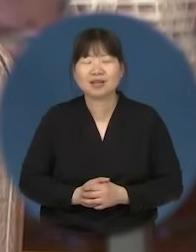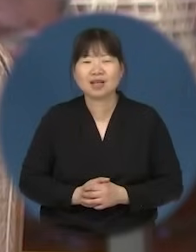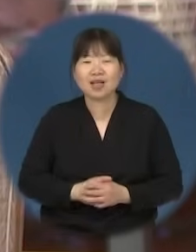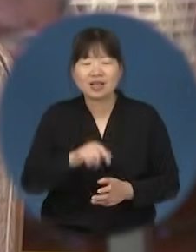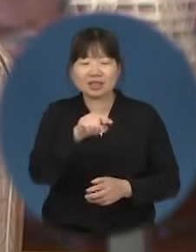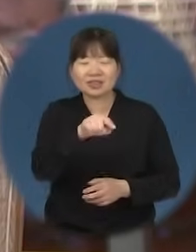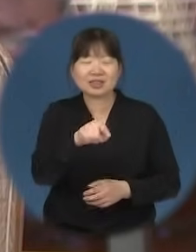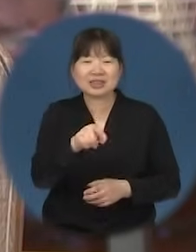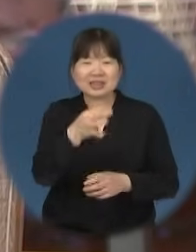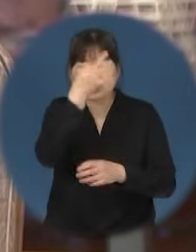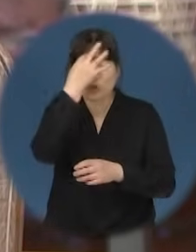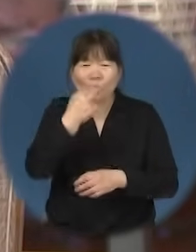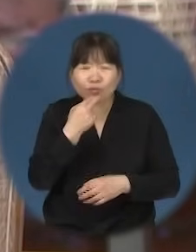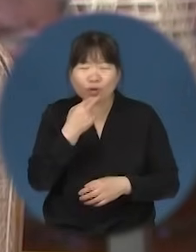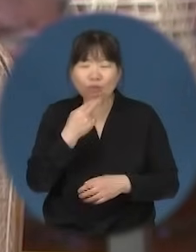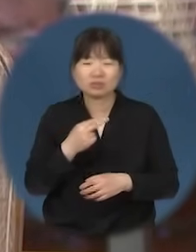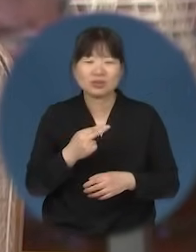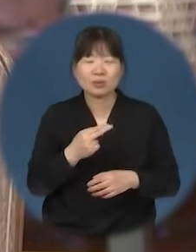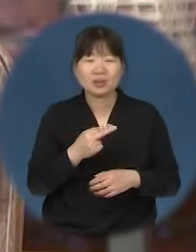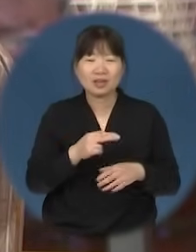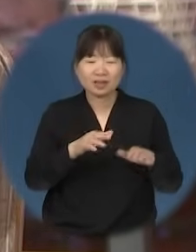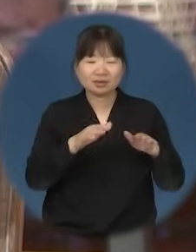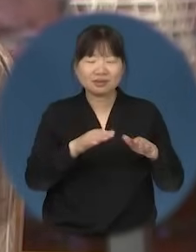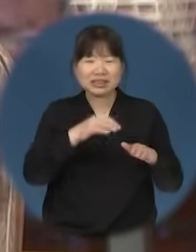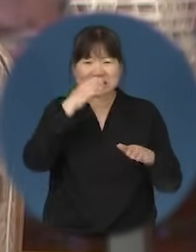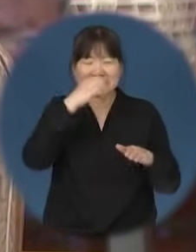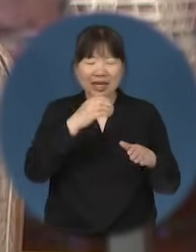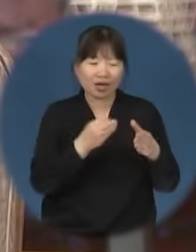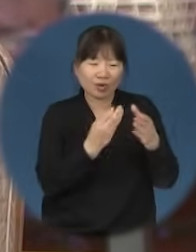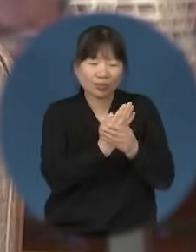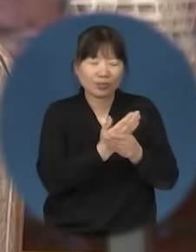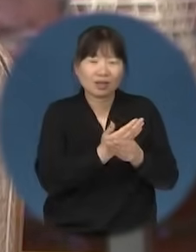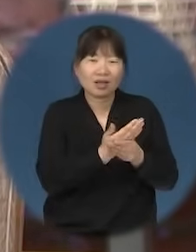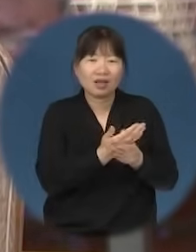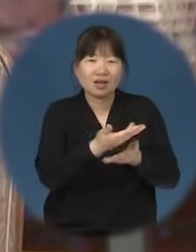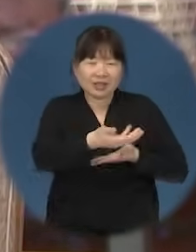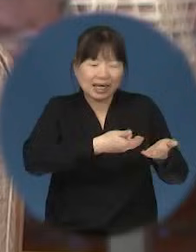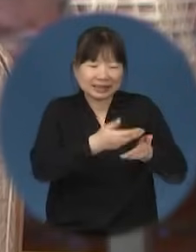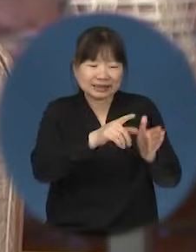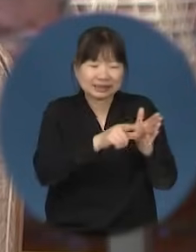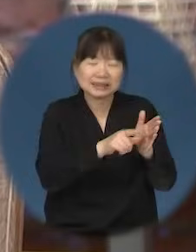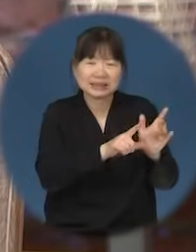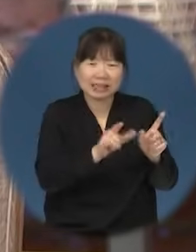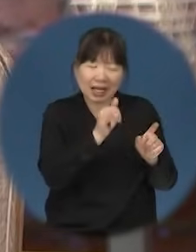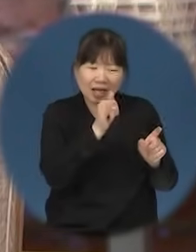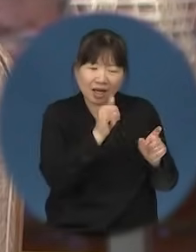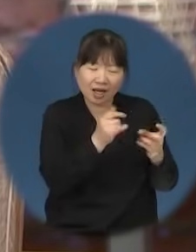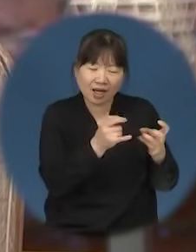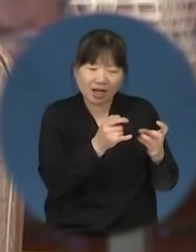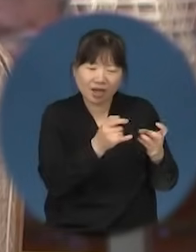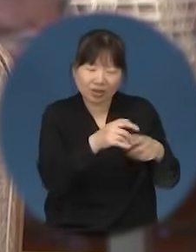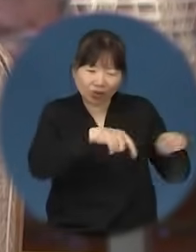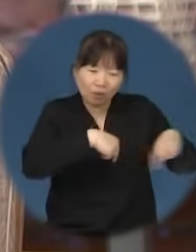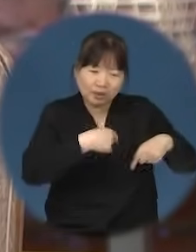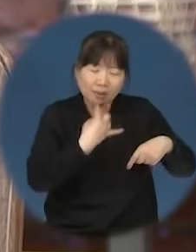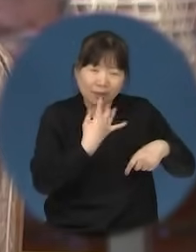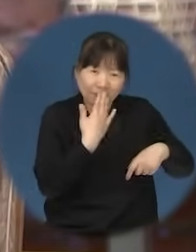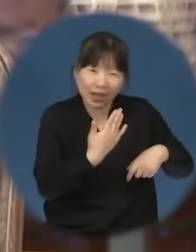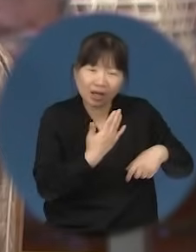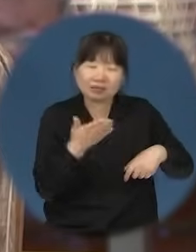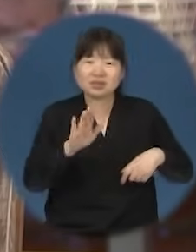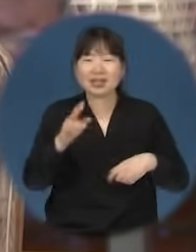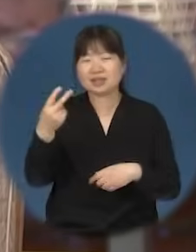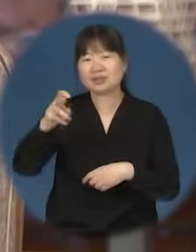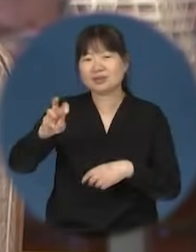근데 우리가 보통 가상 세계에서 지내는 시간이 점점 많아진다고 합니다. 그래서